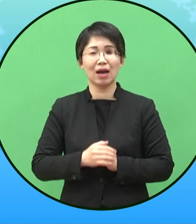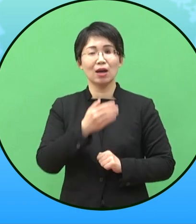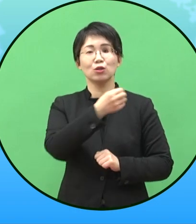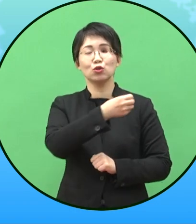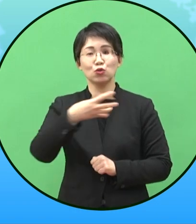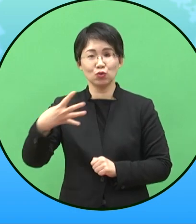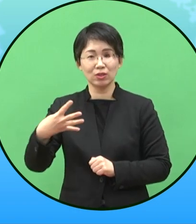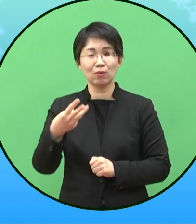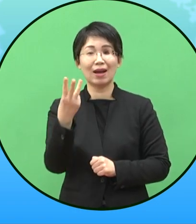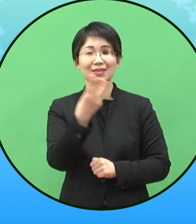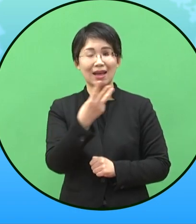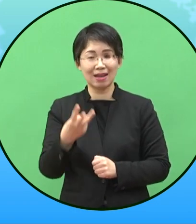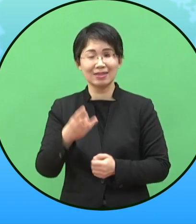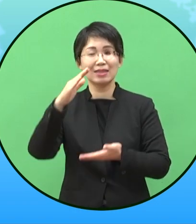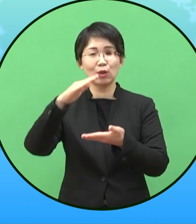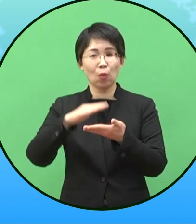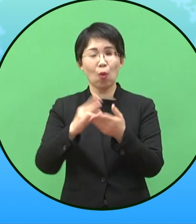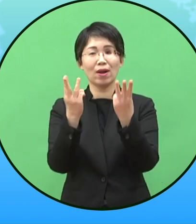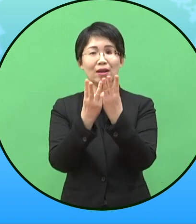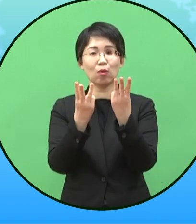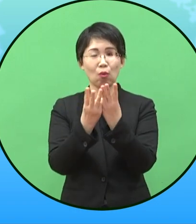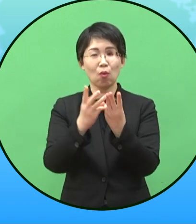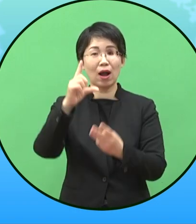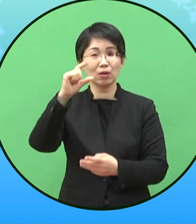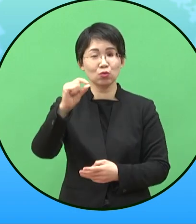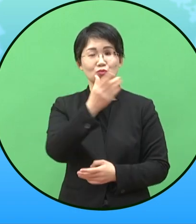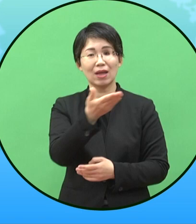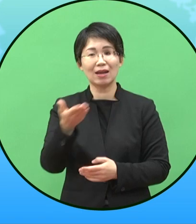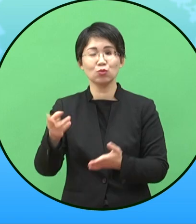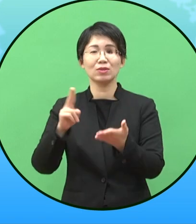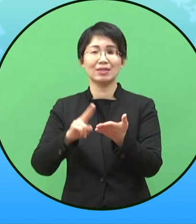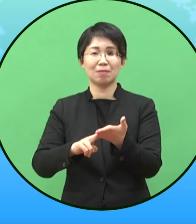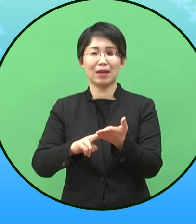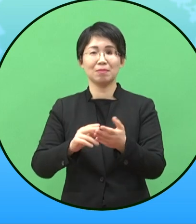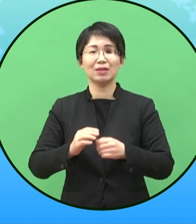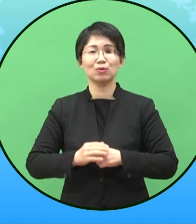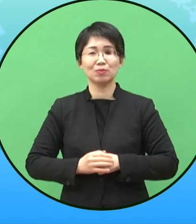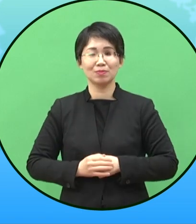は3人の合計スコアの少ない順に決定します。